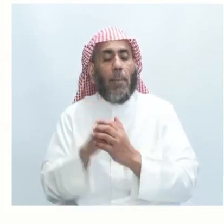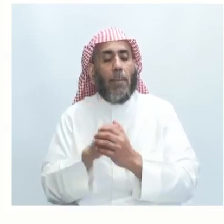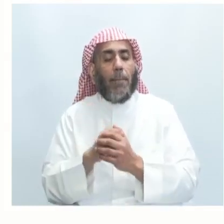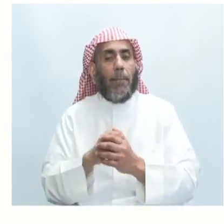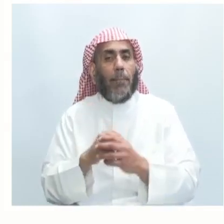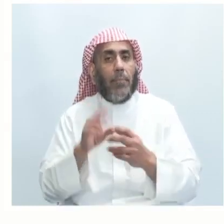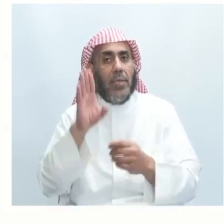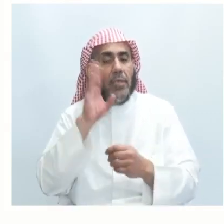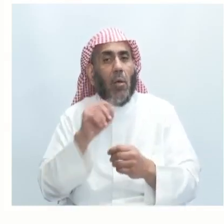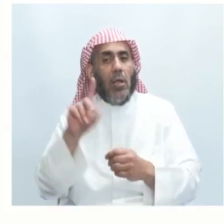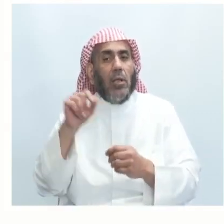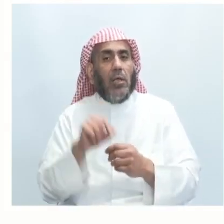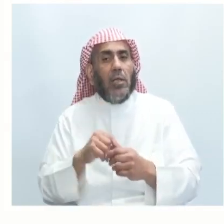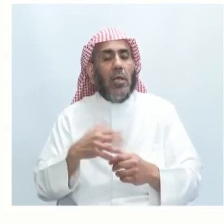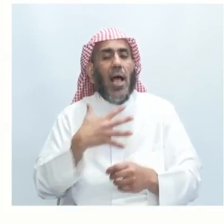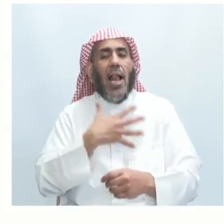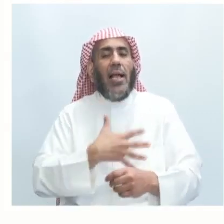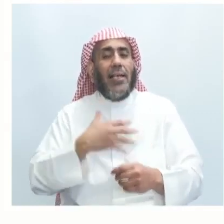التعلم احسنتم